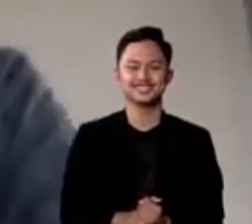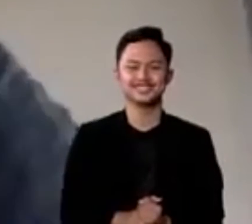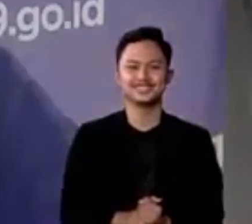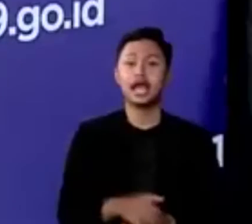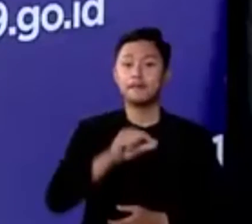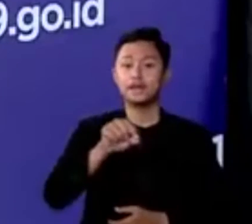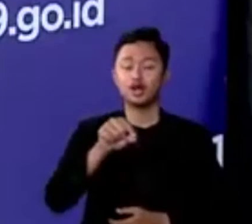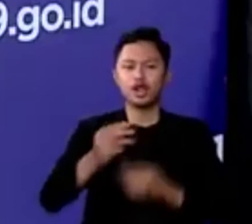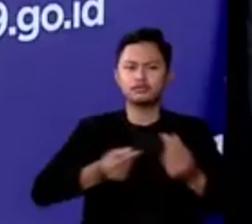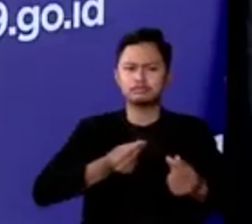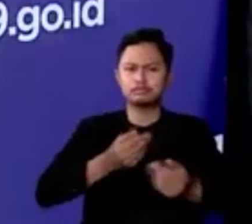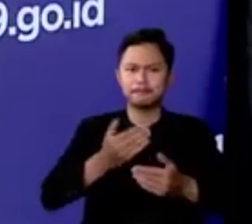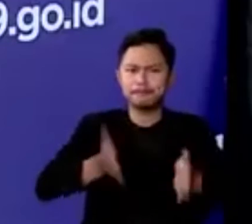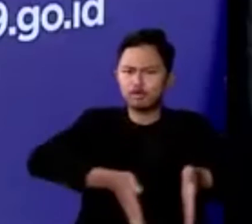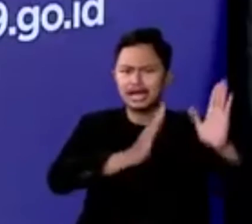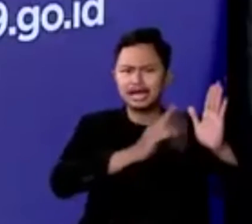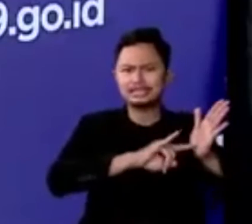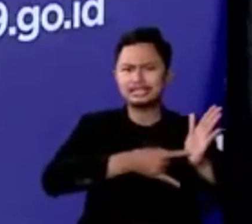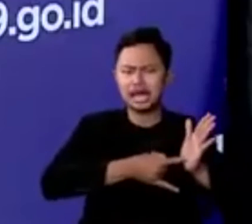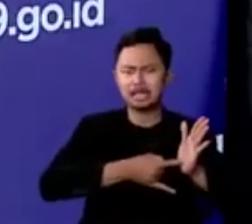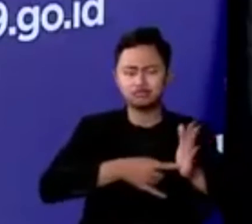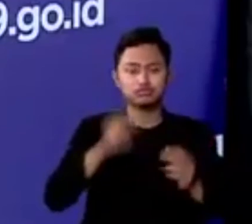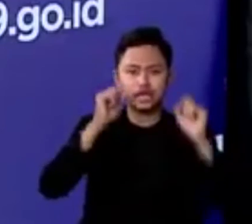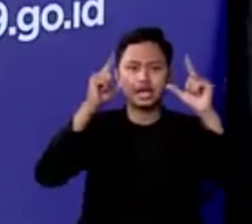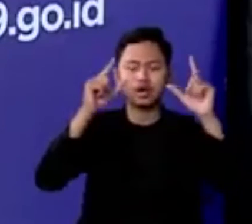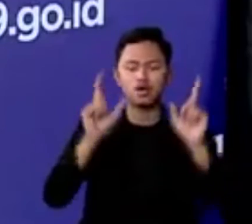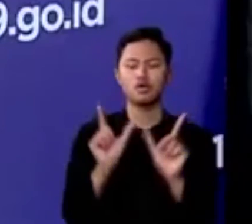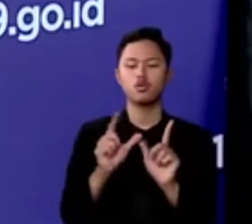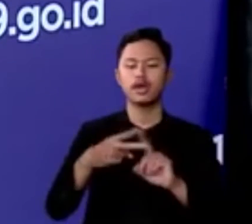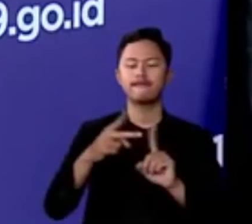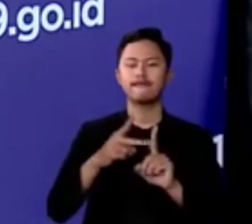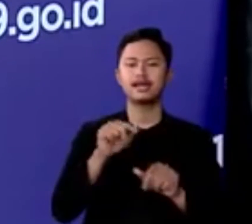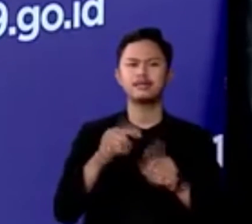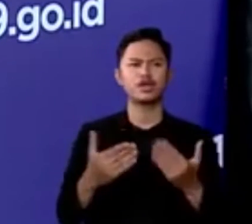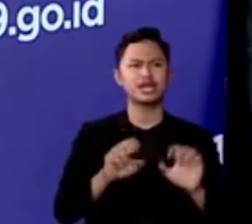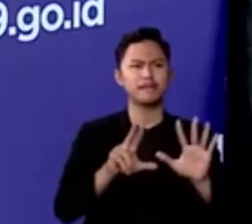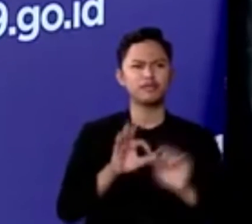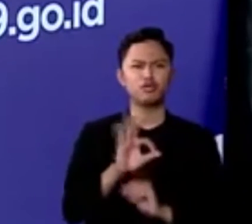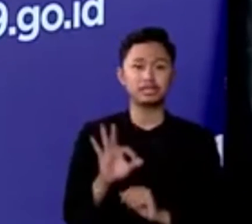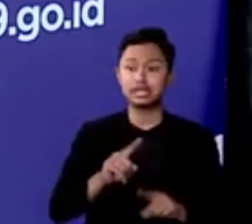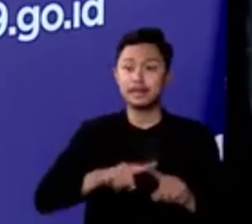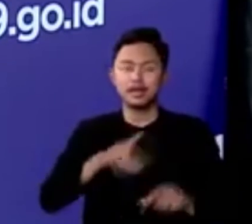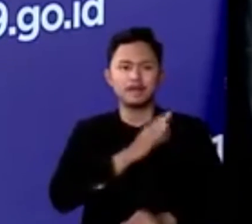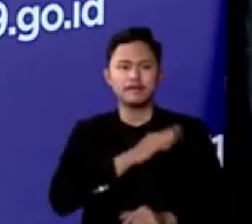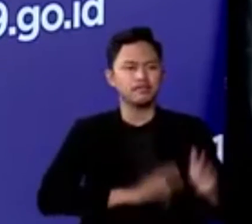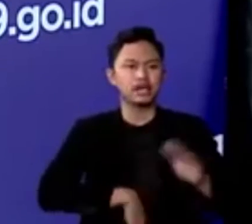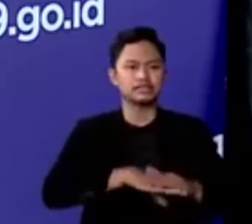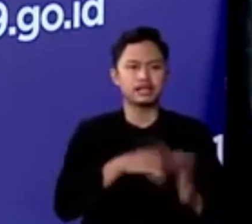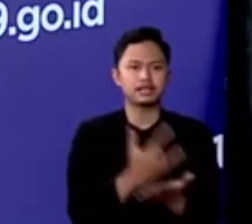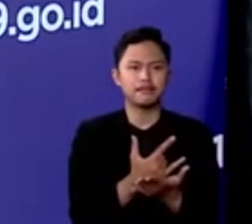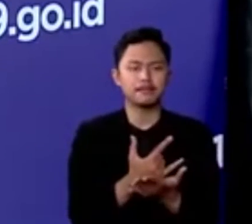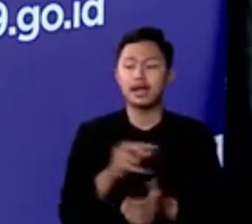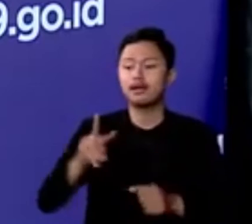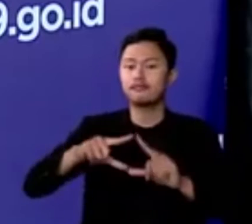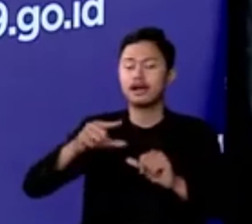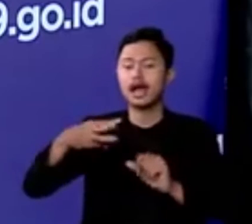yang di bergerak dibidang digital gitu menyadari bahwa ternyata dengan work from home walaupun sampai 80% tetap efektif ya Nah